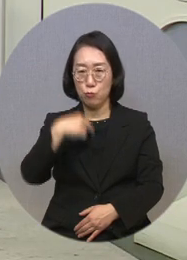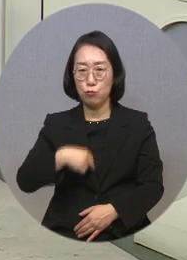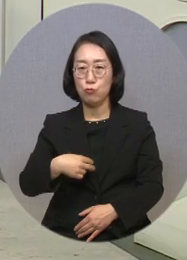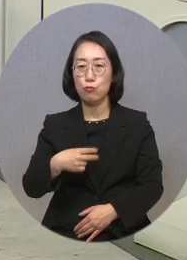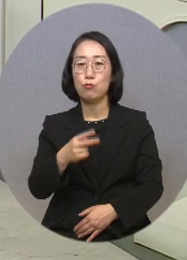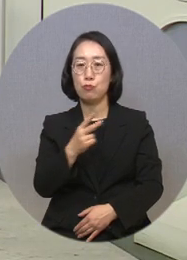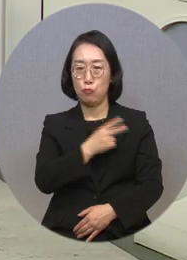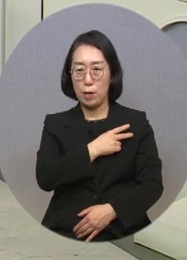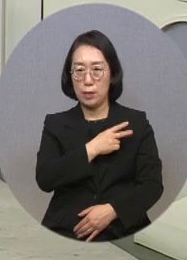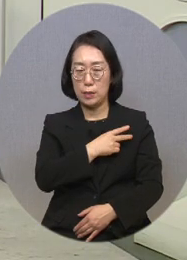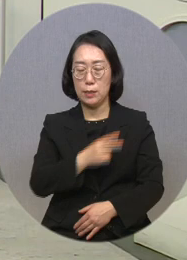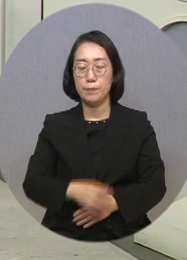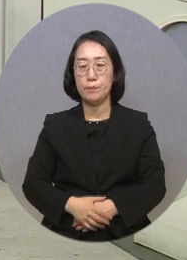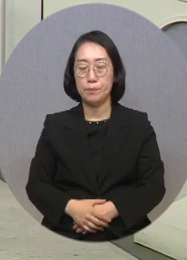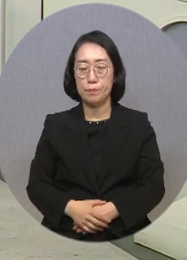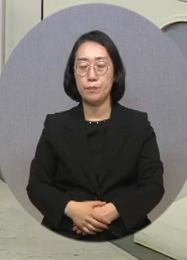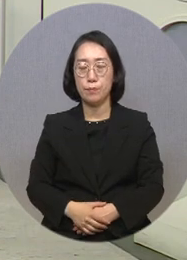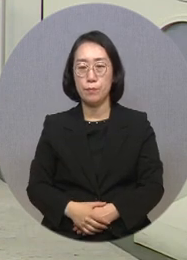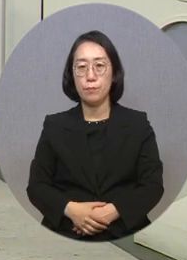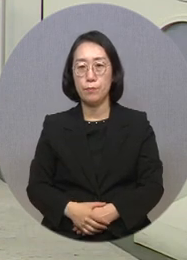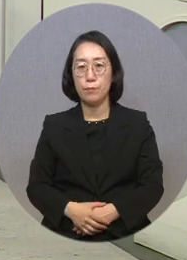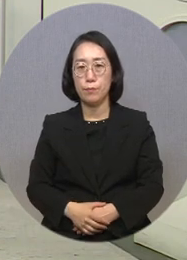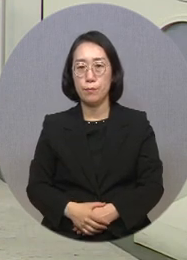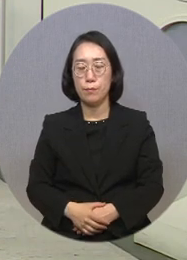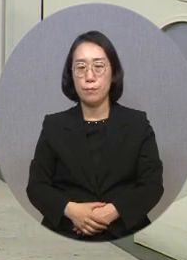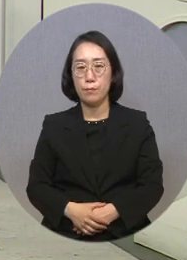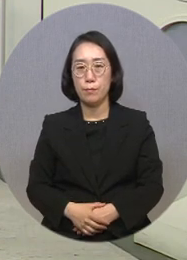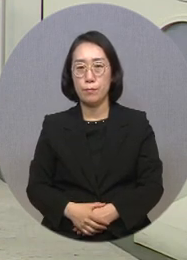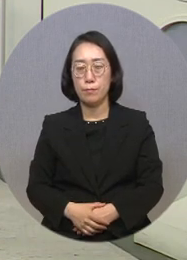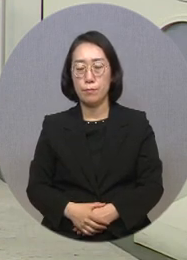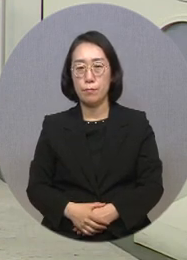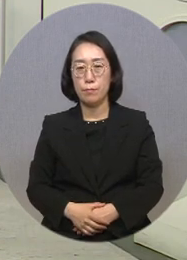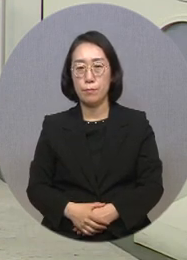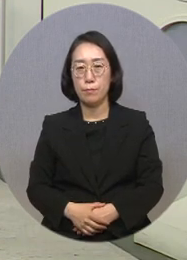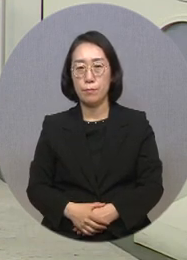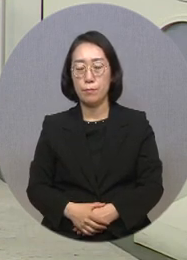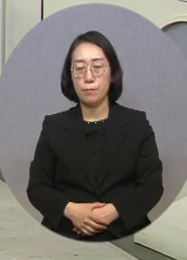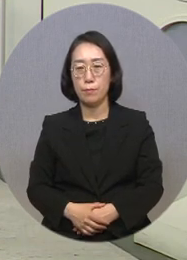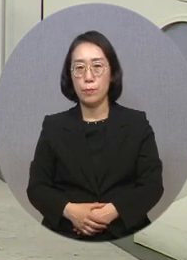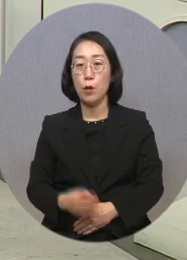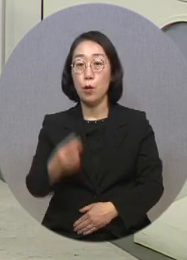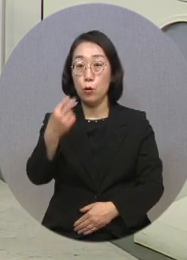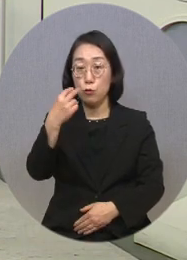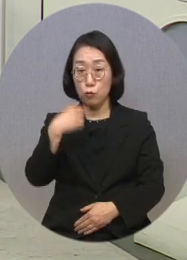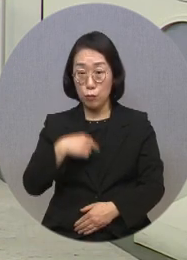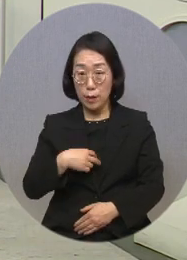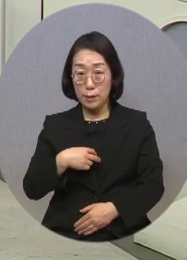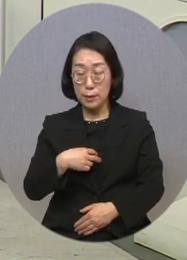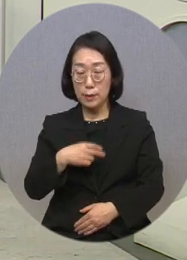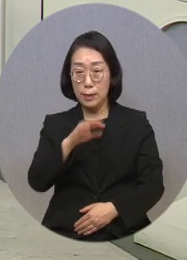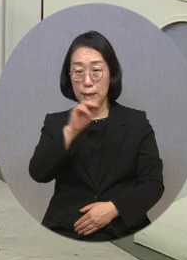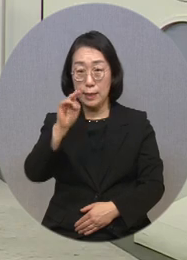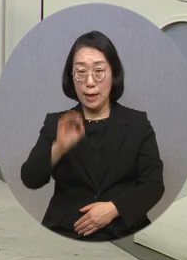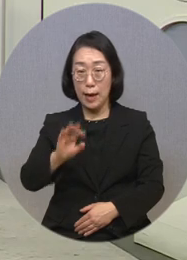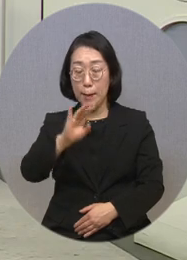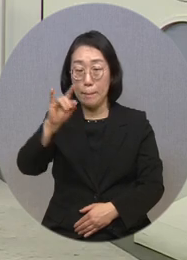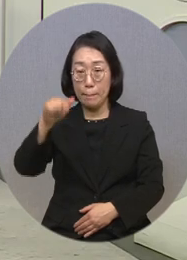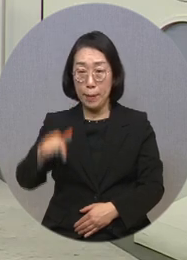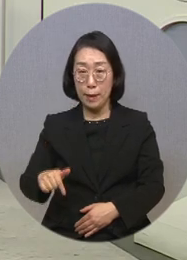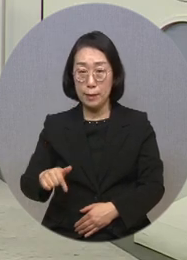아, 그러니까 양박이란 말은 우리가 흔히 들을 수 있어도 양백이라는 말은